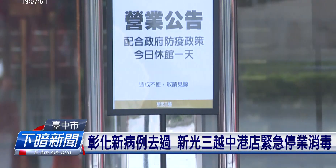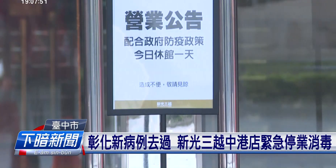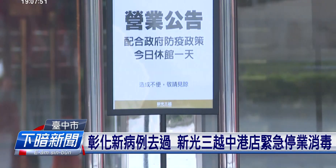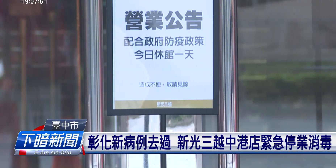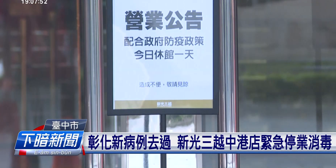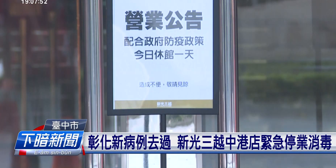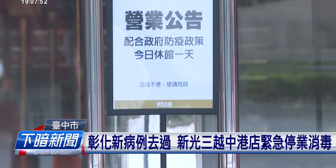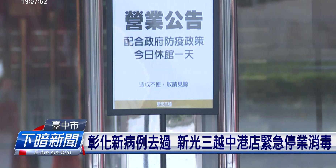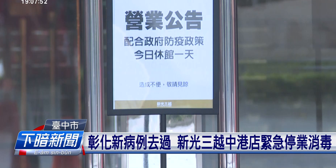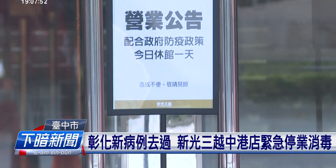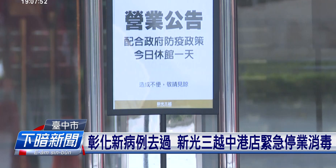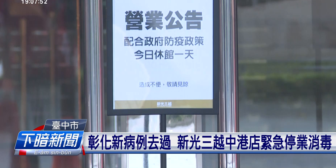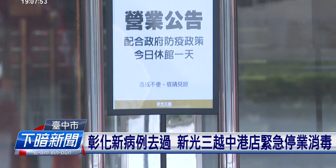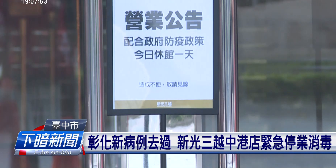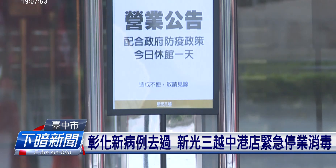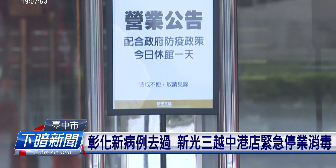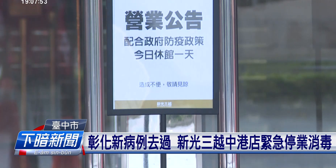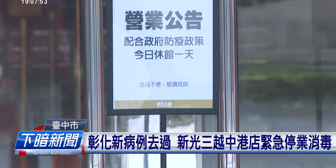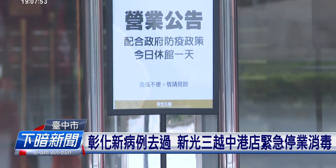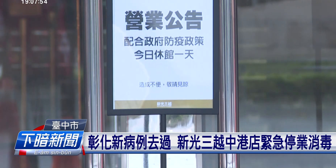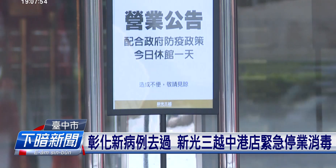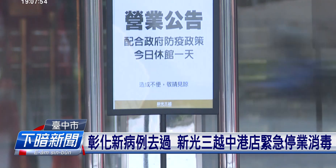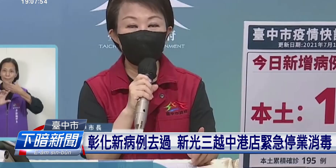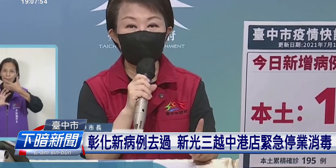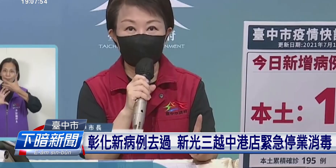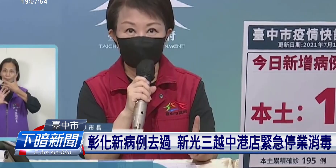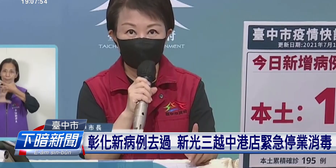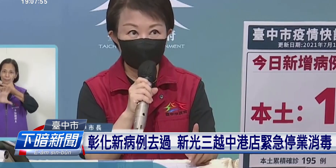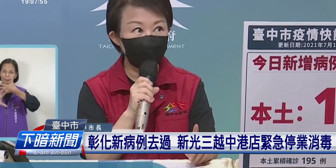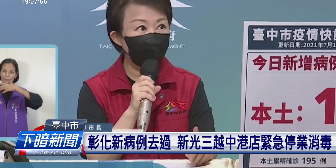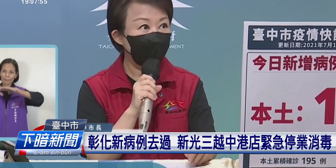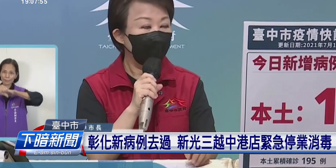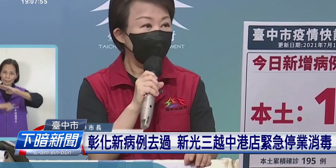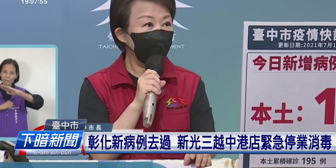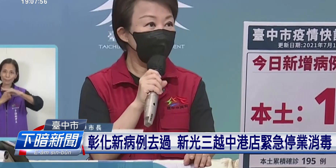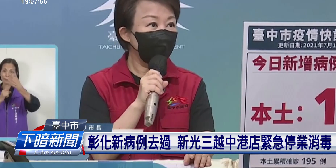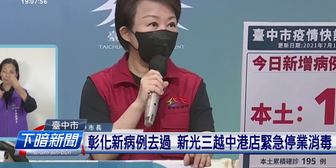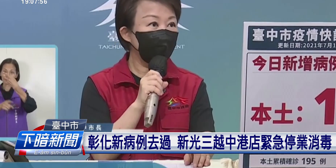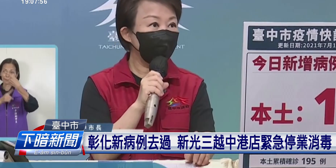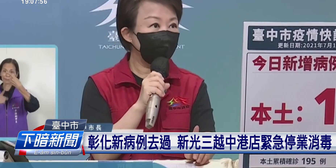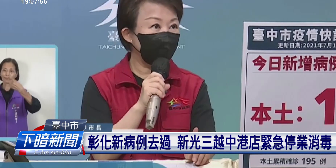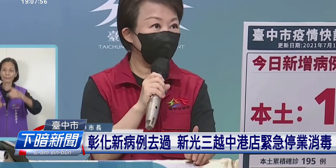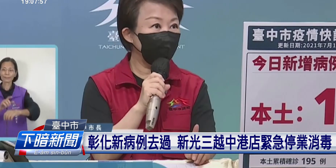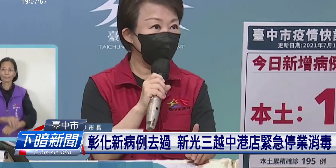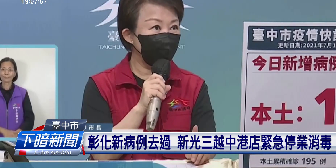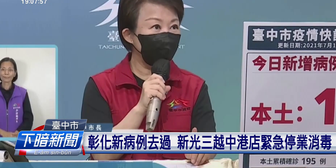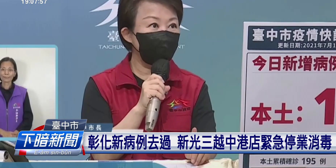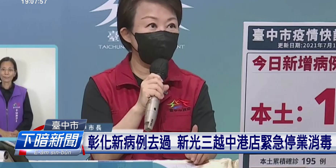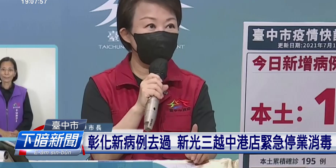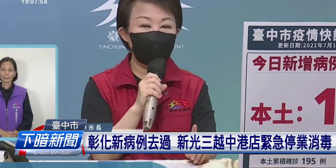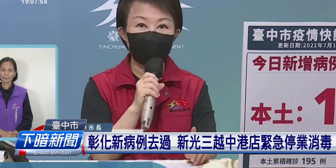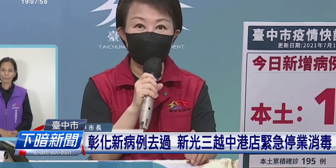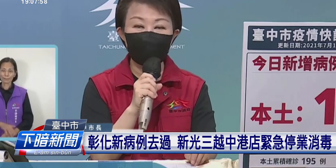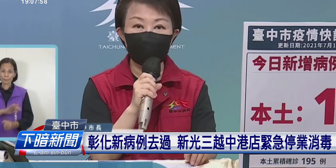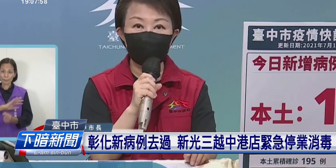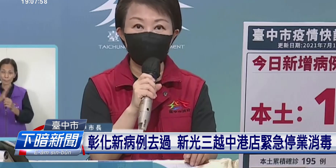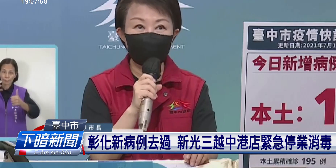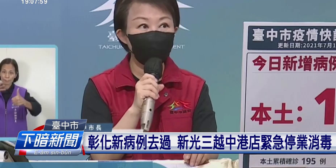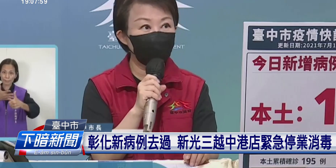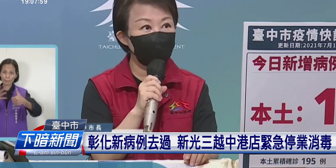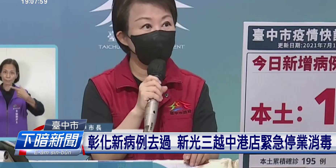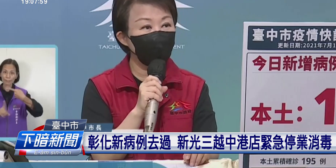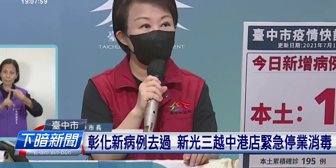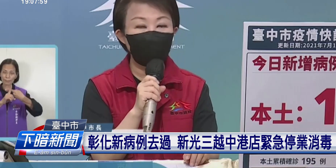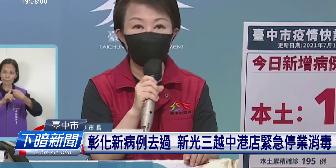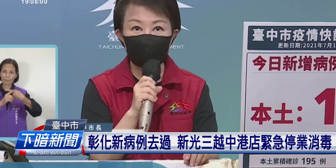紧打出公告，在一礼拜一天暂停营业。台中市政府表示，这是彰化县新增加的确诊者卡列。市府接